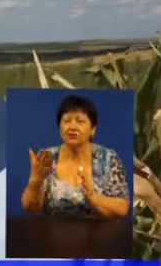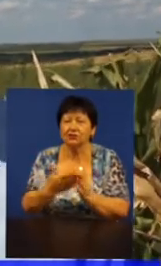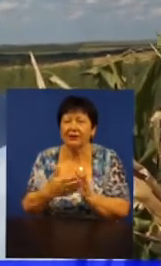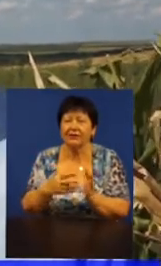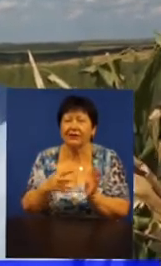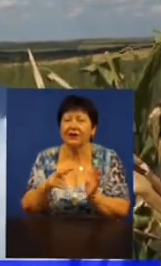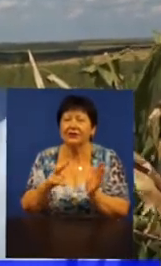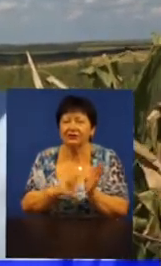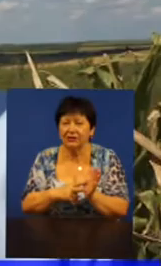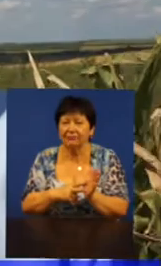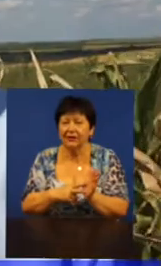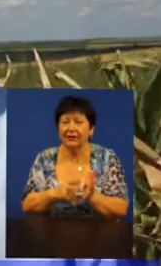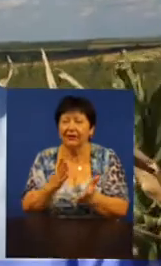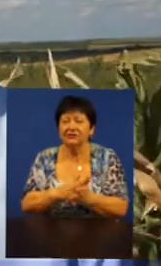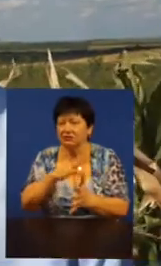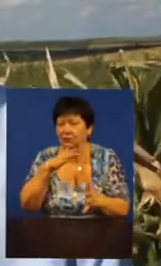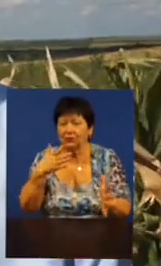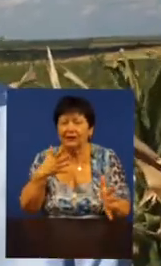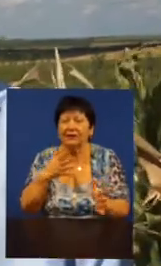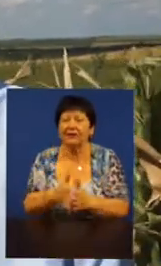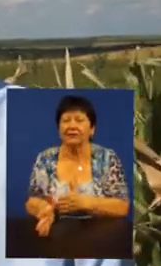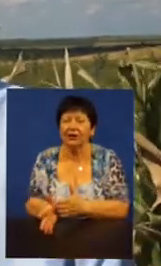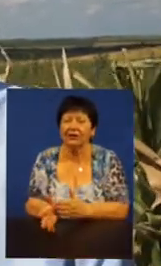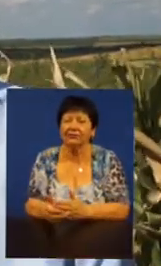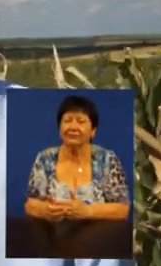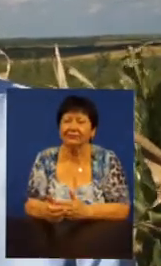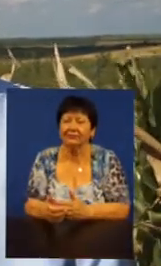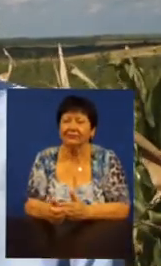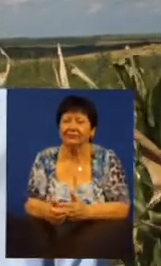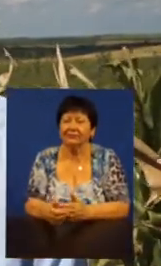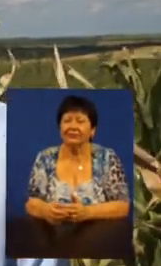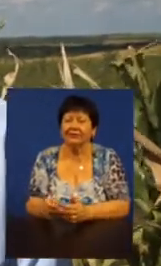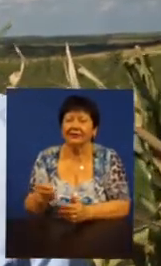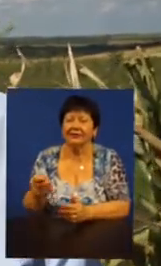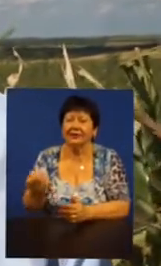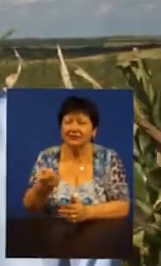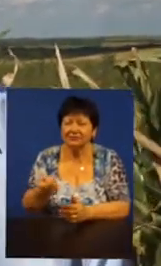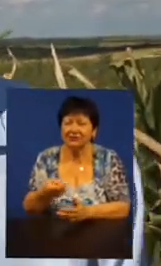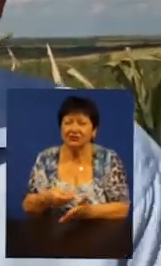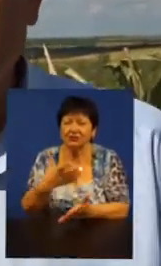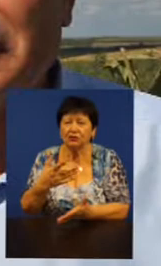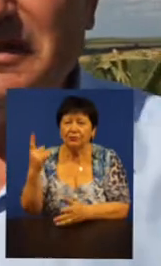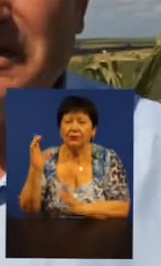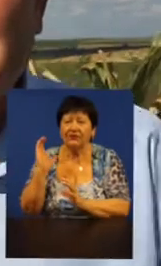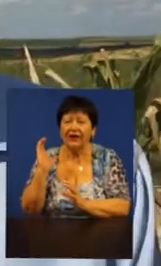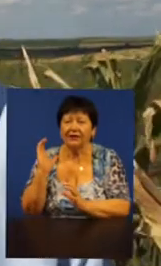6.500, 7. Sunt multe cheltuieli, pentru că gherbicidele, sămânța e scumpă. Un sac